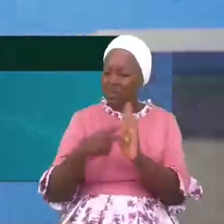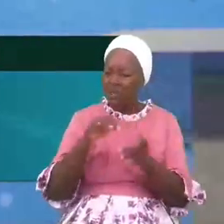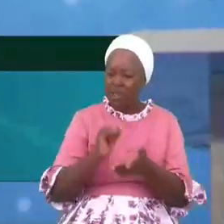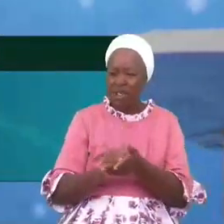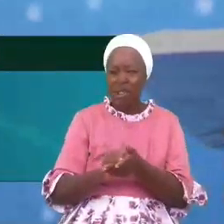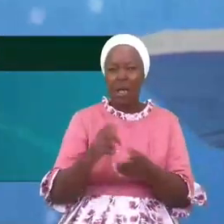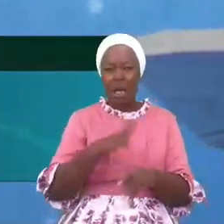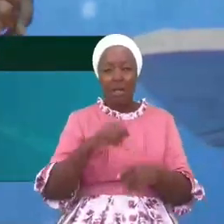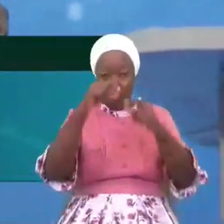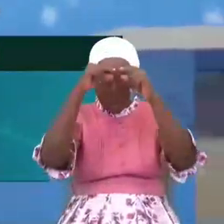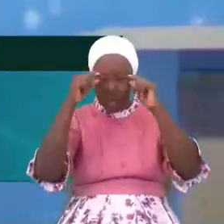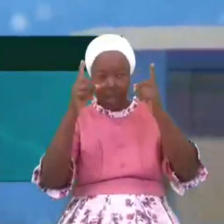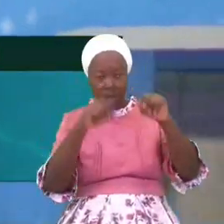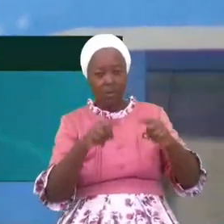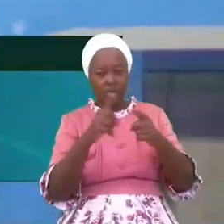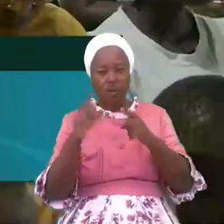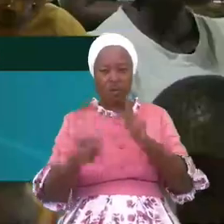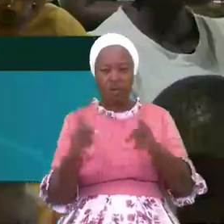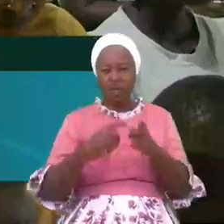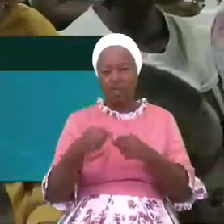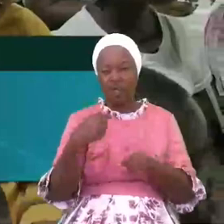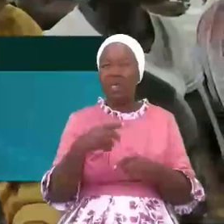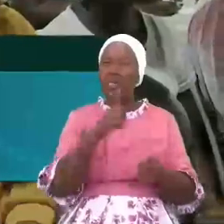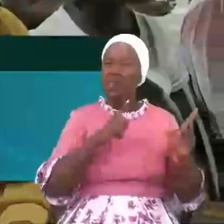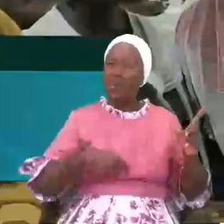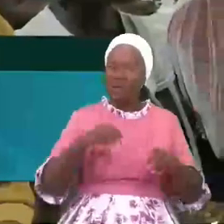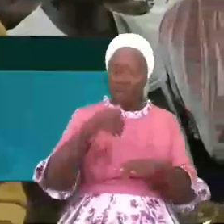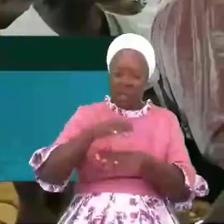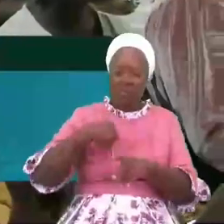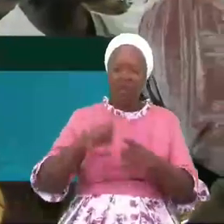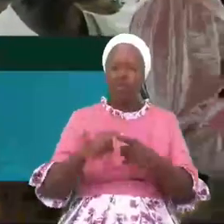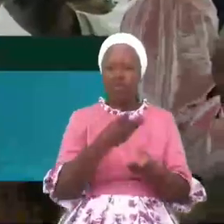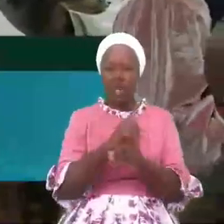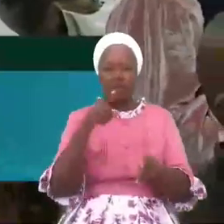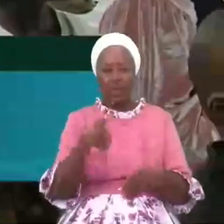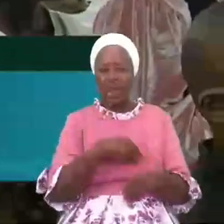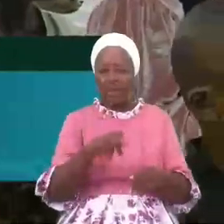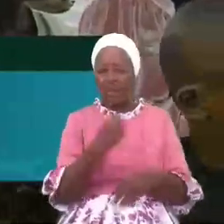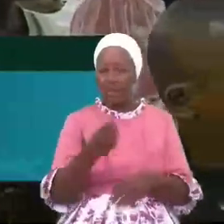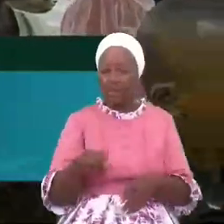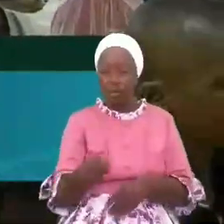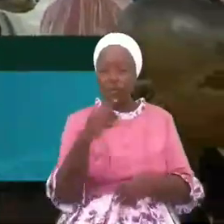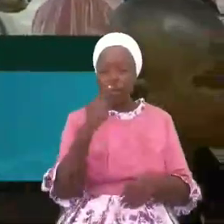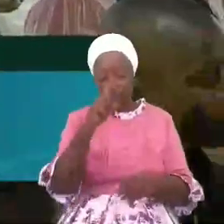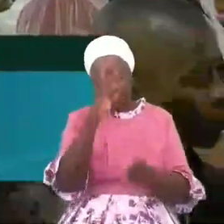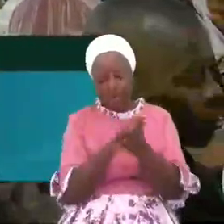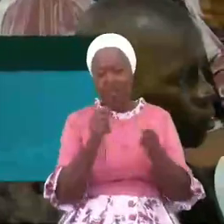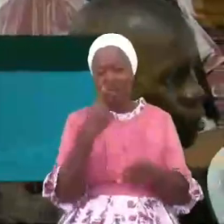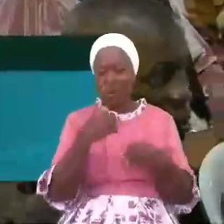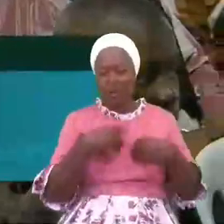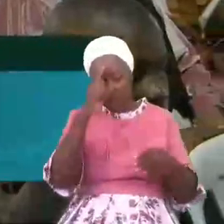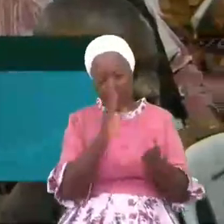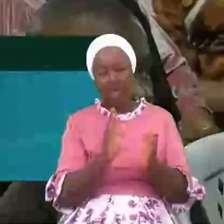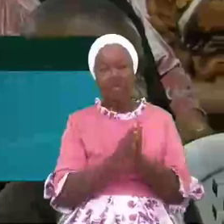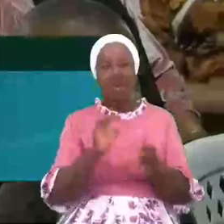venu vers le peuple. Il a dit, l'Éternel m'a envoyé pour vous délivrer. Et seuls ceux qui ont cru, qui avaient cru